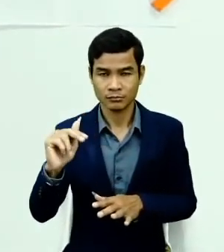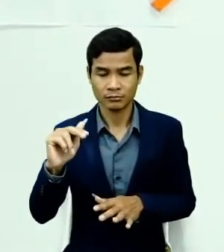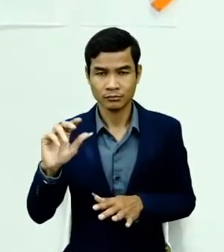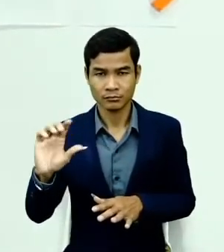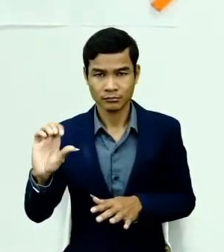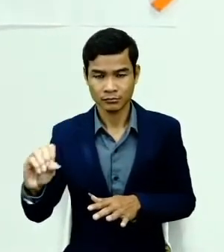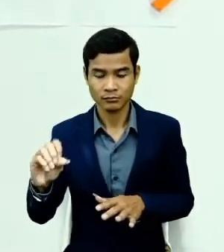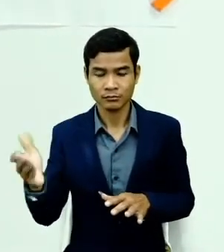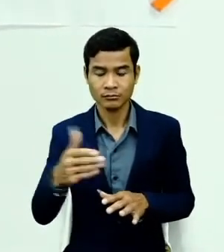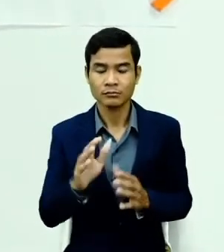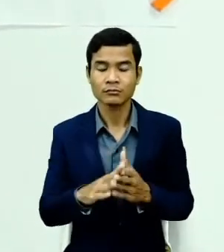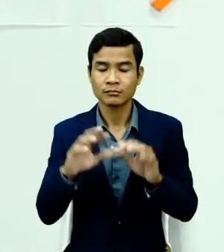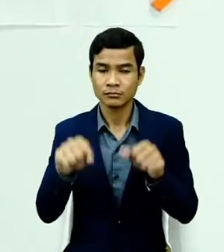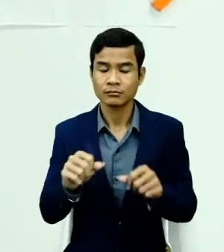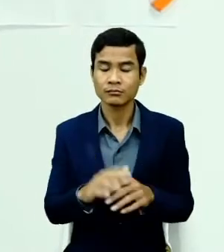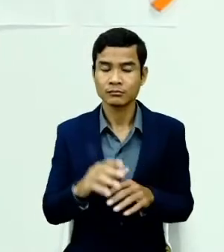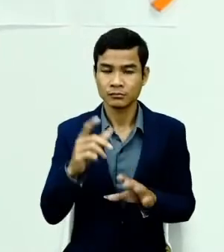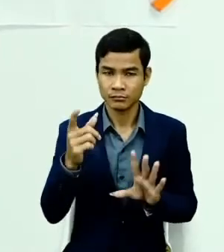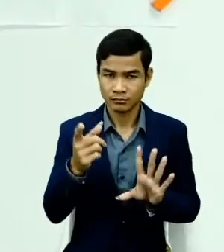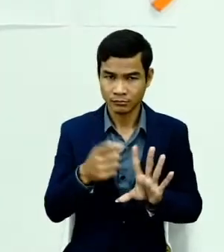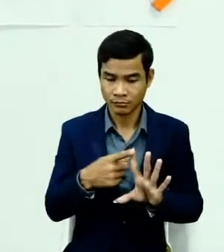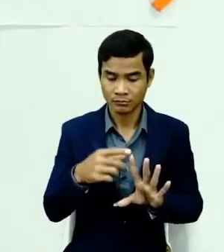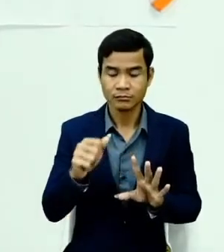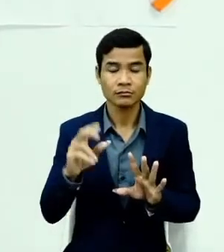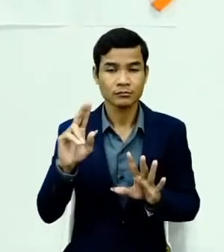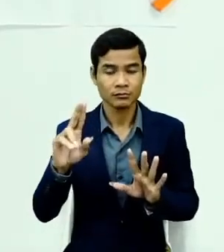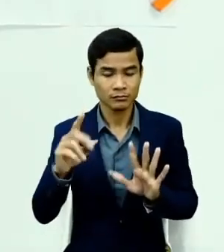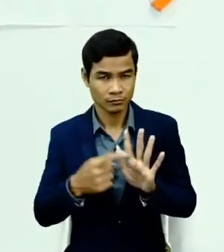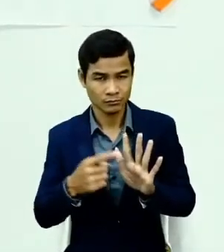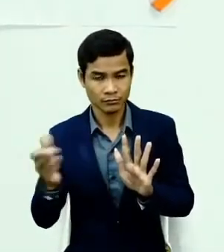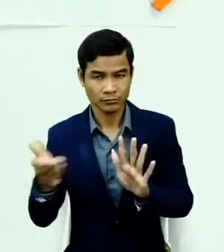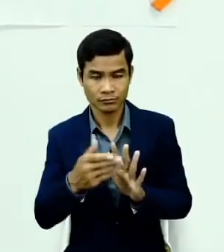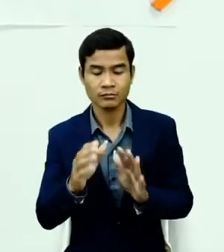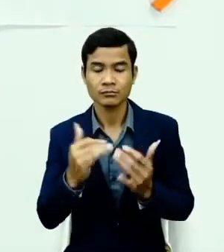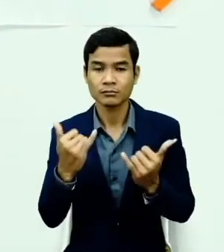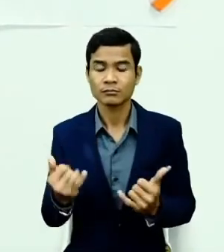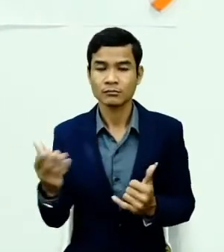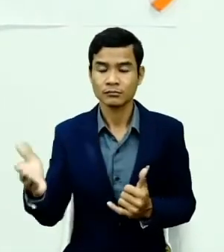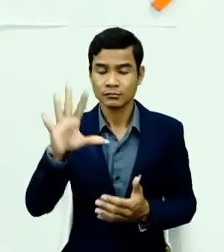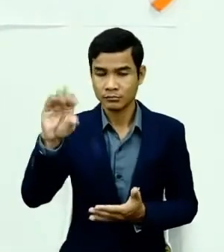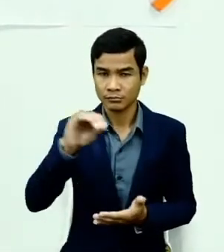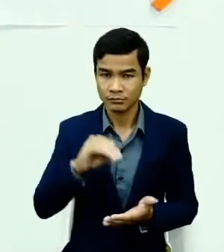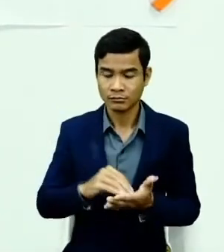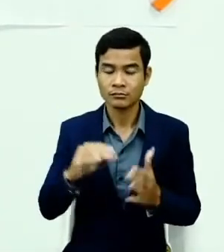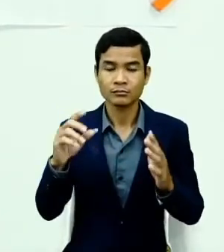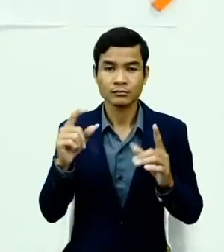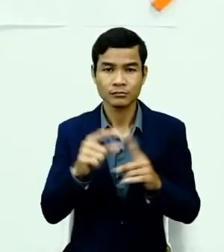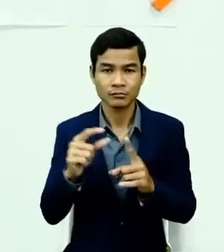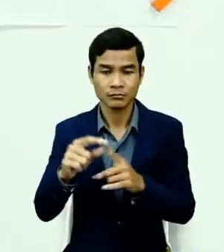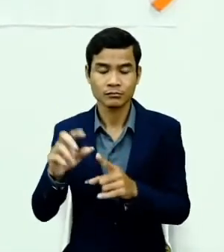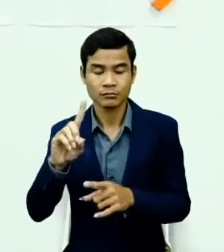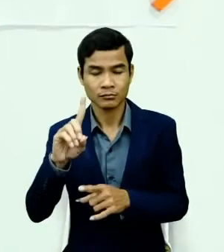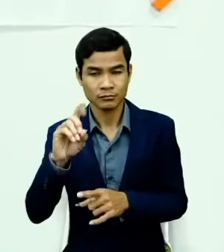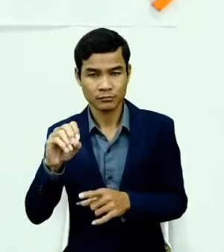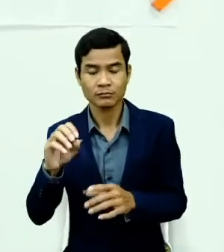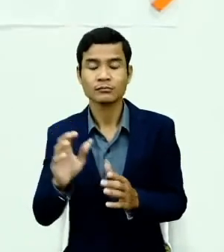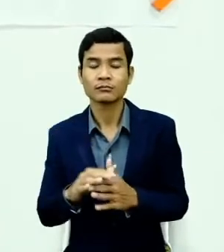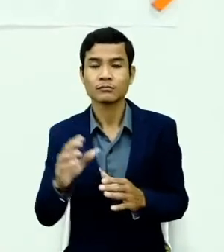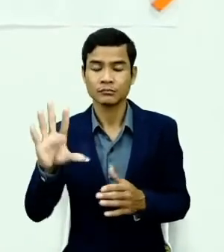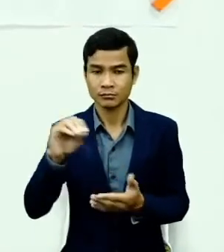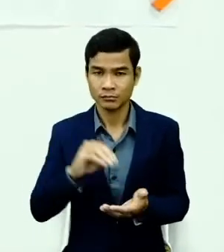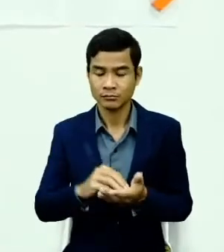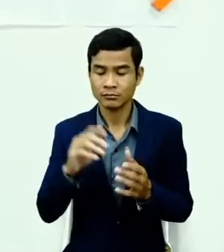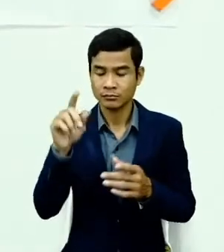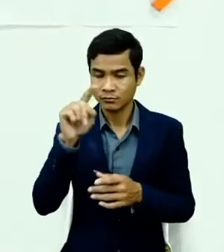ស្រៈអីអឺចាឥឡូវកូនកូនចម្លងពាក្យចំនួន10នេះហើយយើងត្រៀ